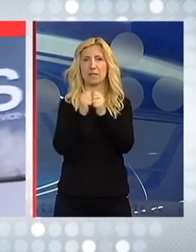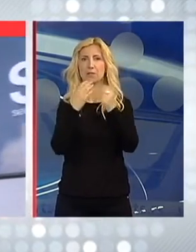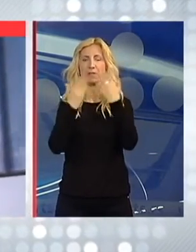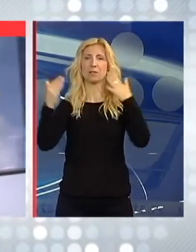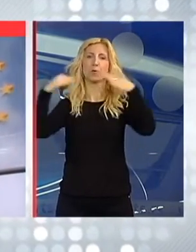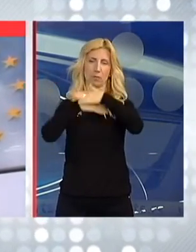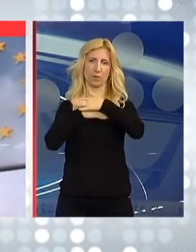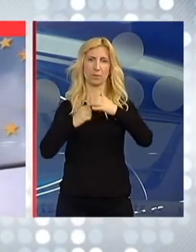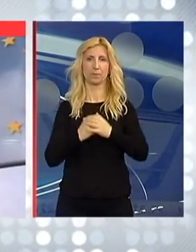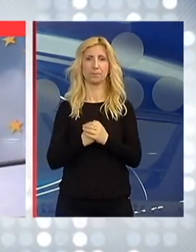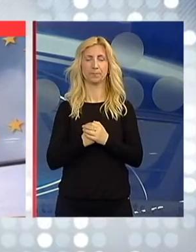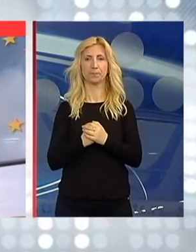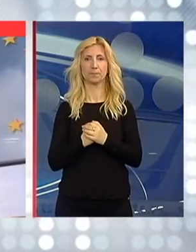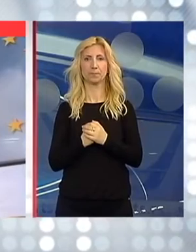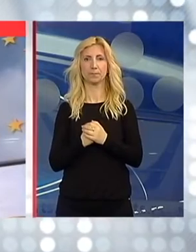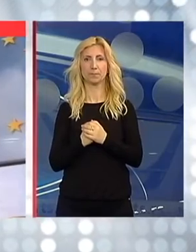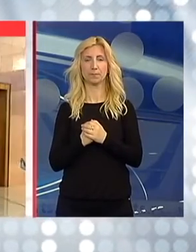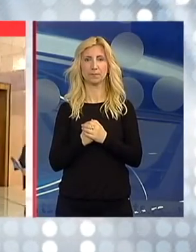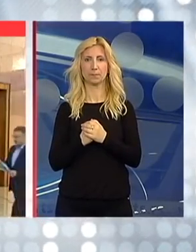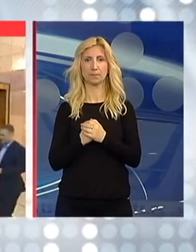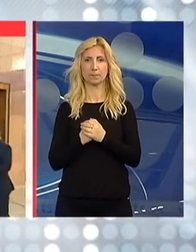tokom večeri.